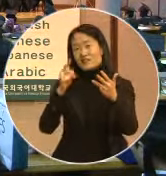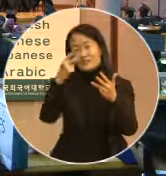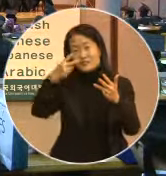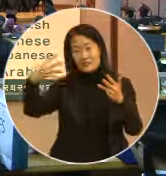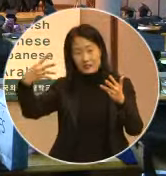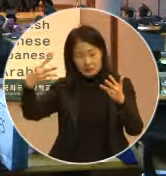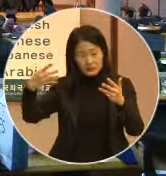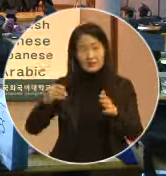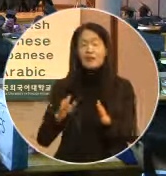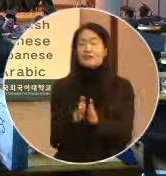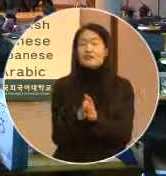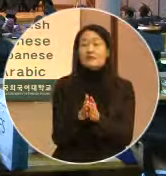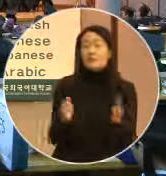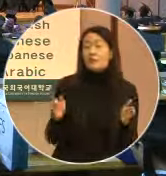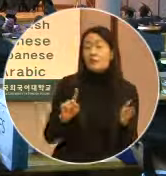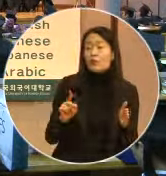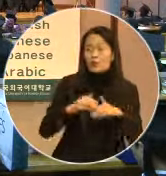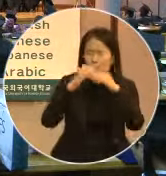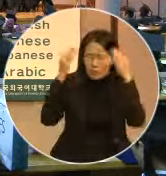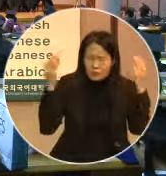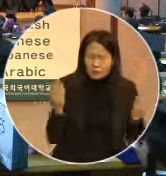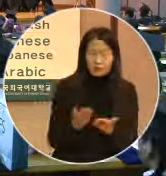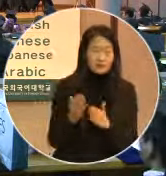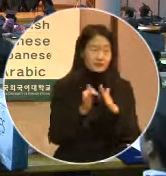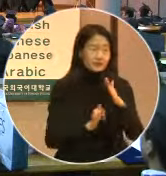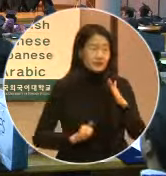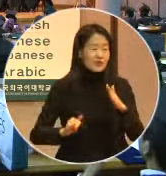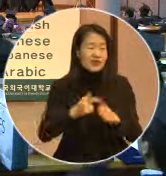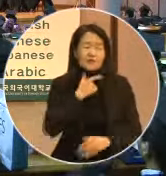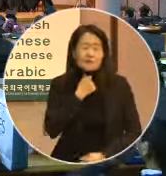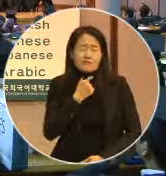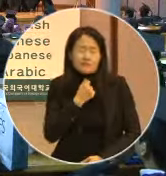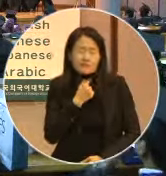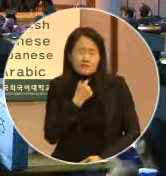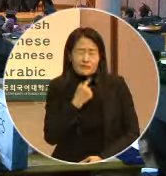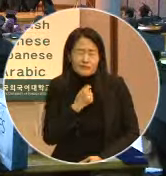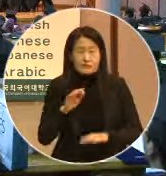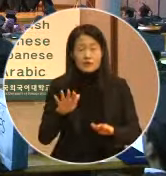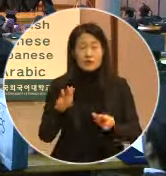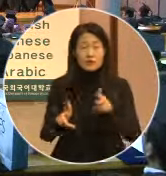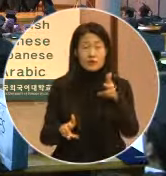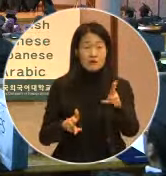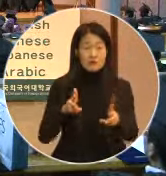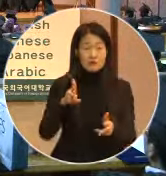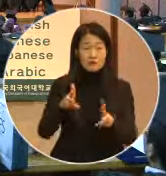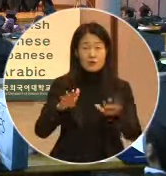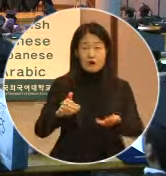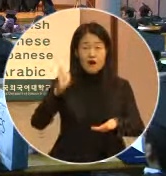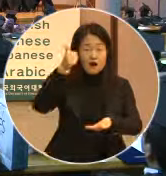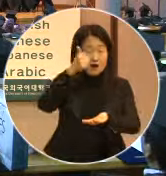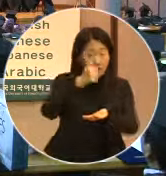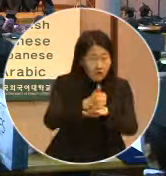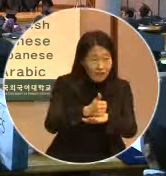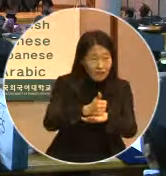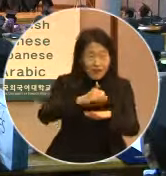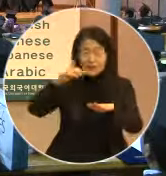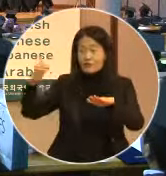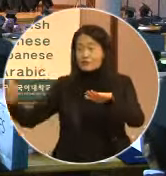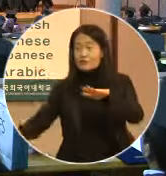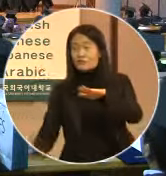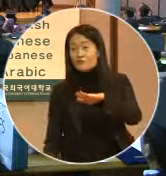2004년 개교일에 모든 가족들이 수건하던 사업이 이제 드디어 이루어져서